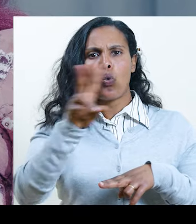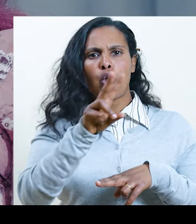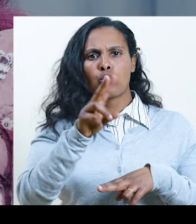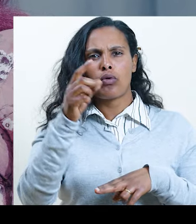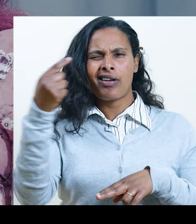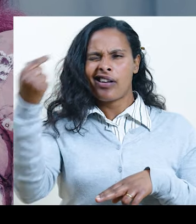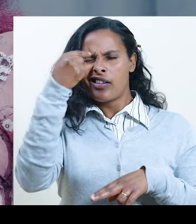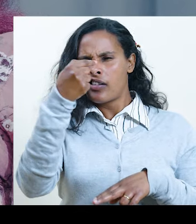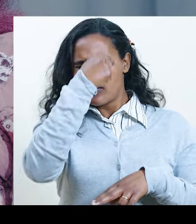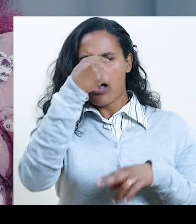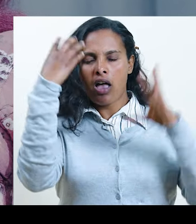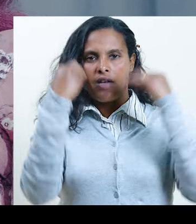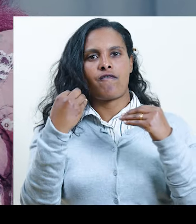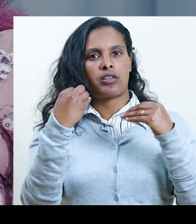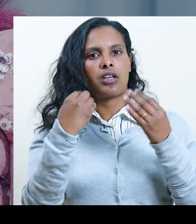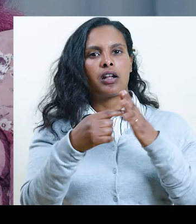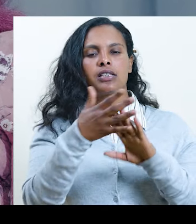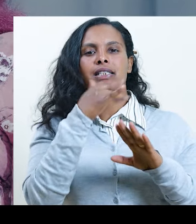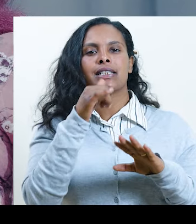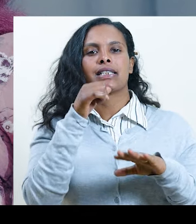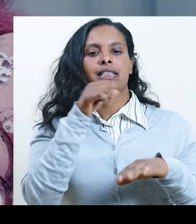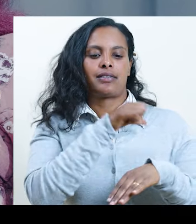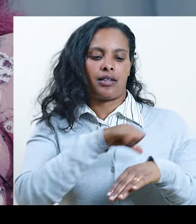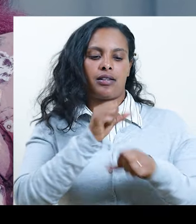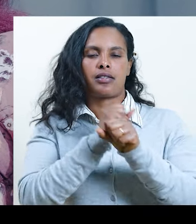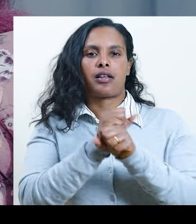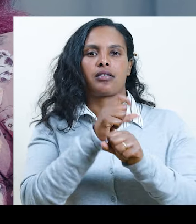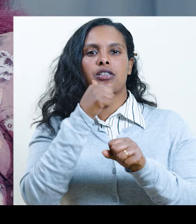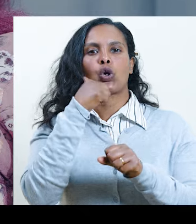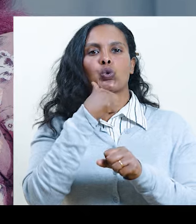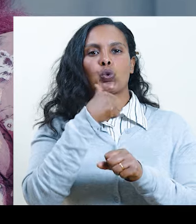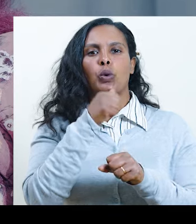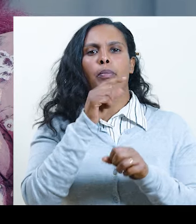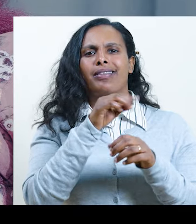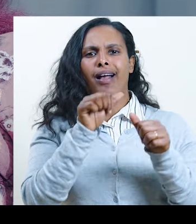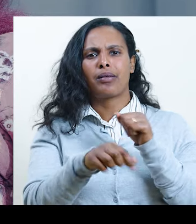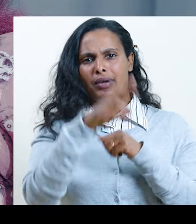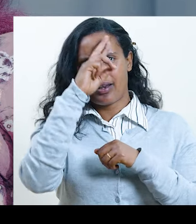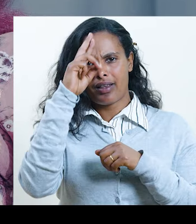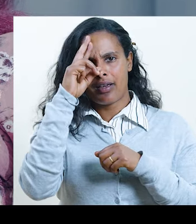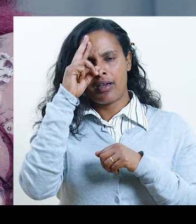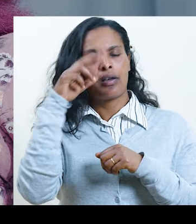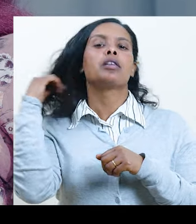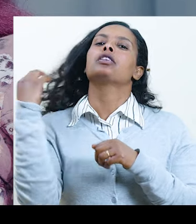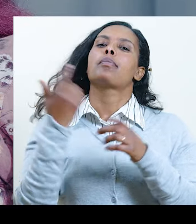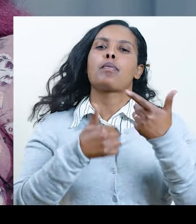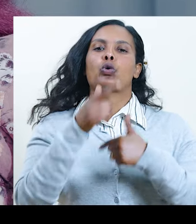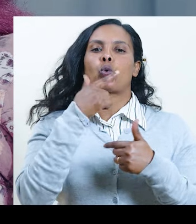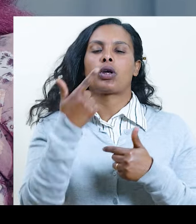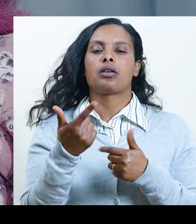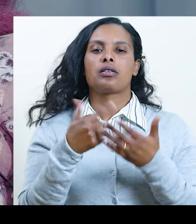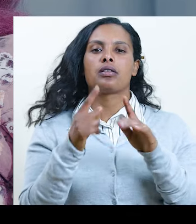አይኗን ሁለቱንም ጠንቁሎ አጥፍቶት ያን ሰርጀሪ እንዳሳለፈች ሴቶች በጥቃት ምክንያት